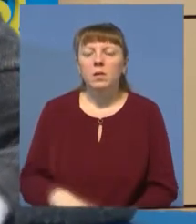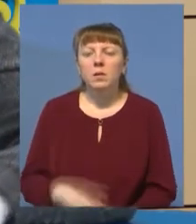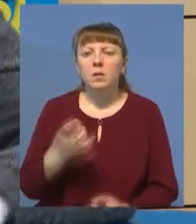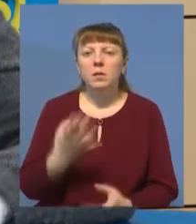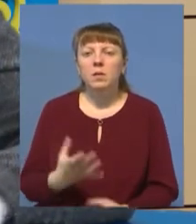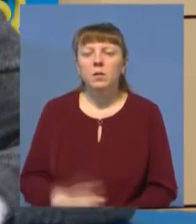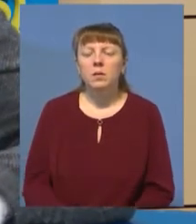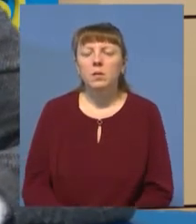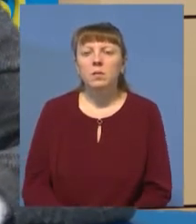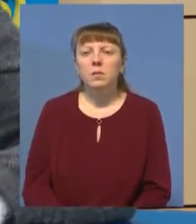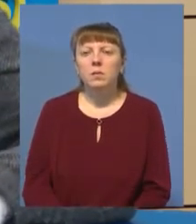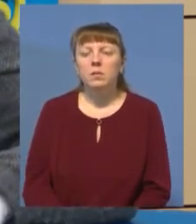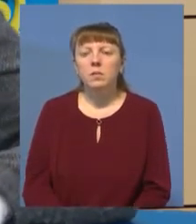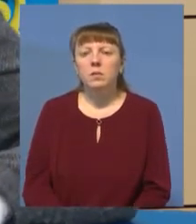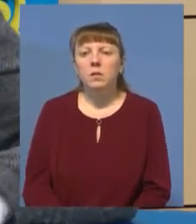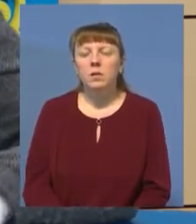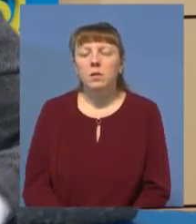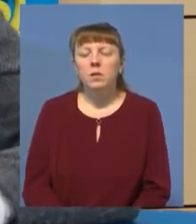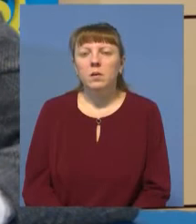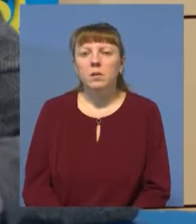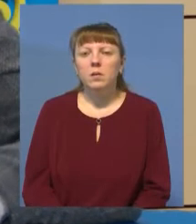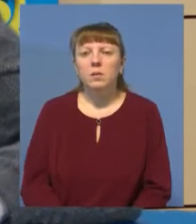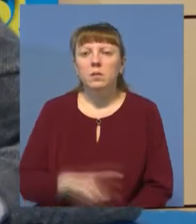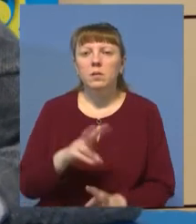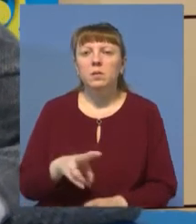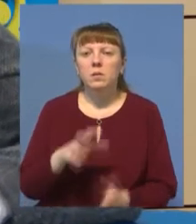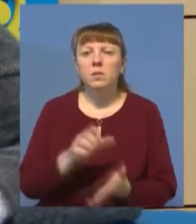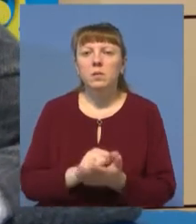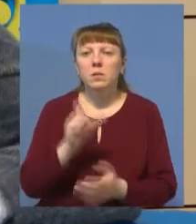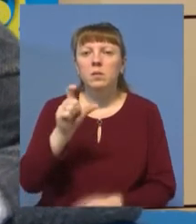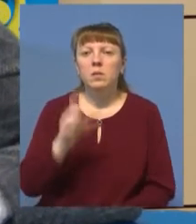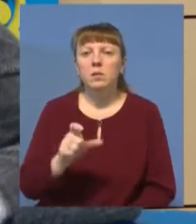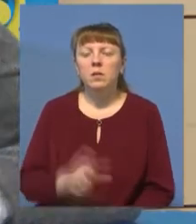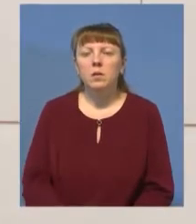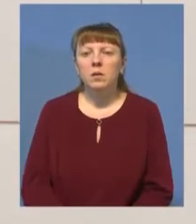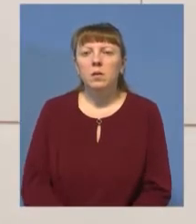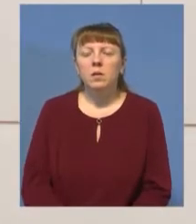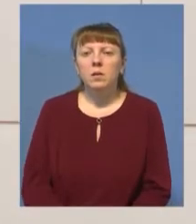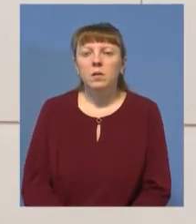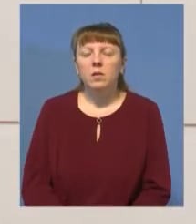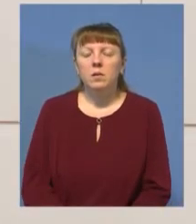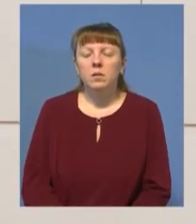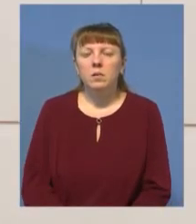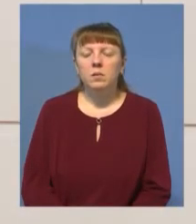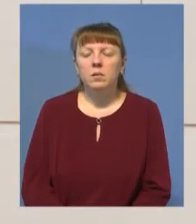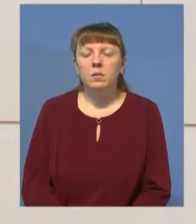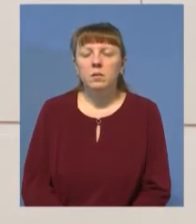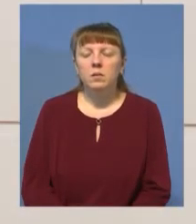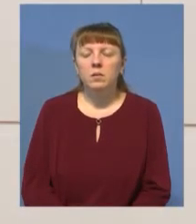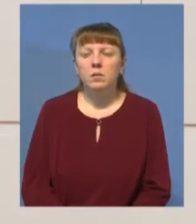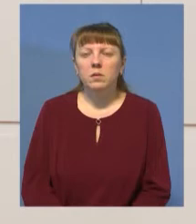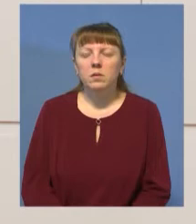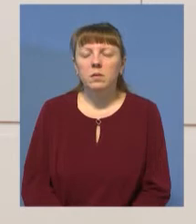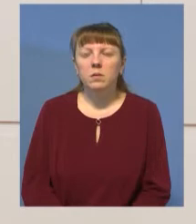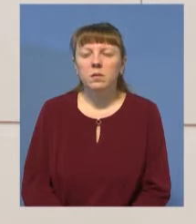просто, скажем так, дело было рассмотрено в пользу человека? Конечно же, конечно же. Я не скажу, что мы односторонне